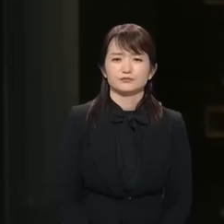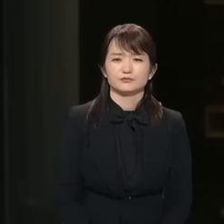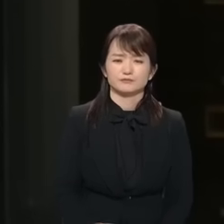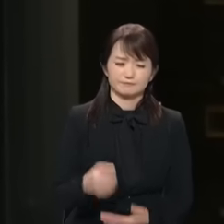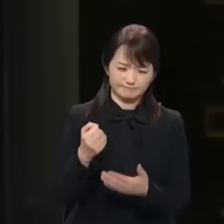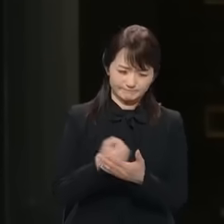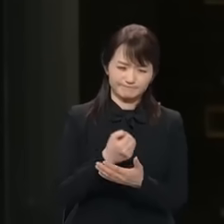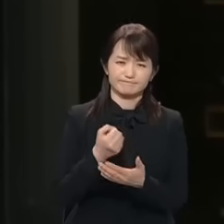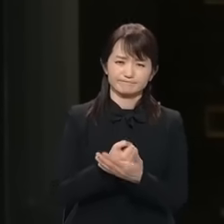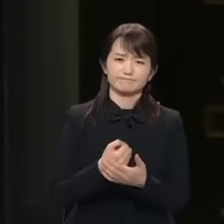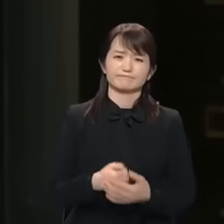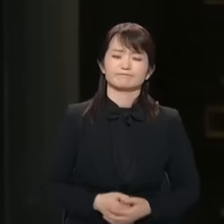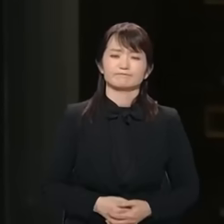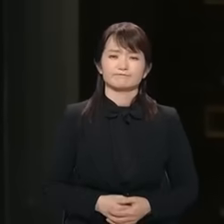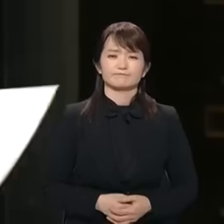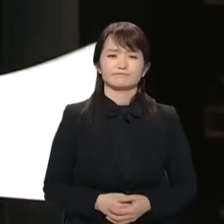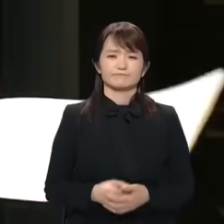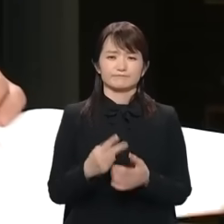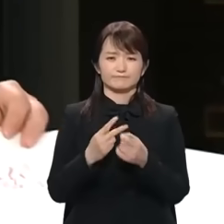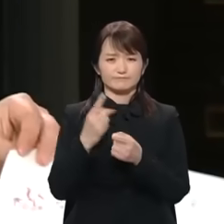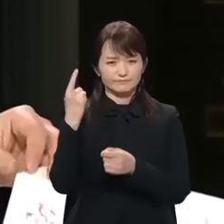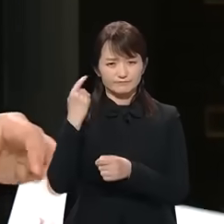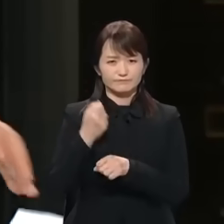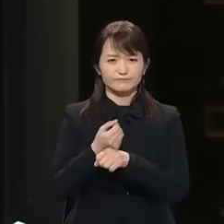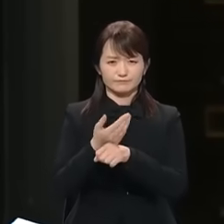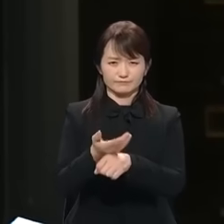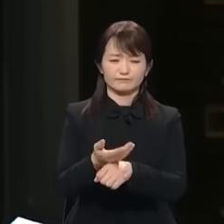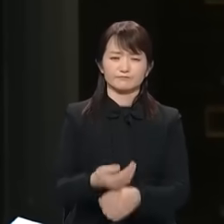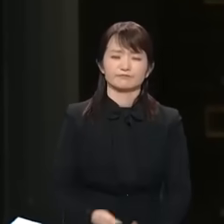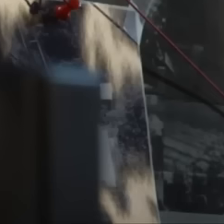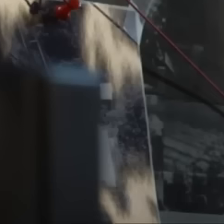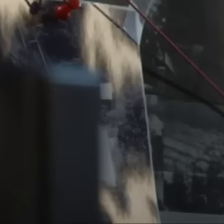안타깝습니다 첫 번째 사건 이렇게 정리하고요 다음